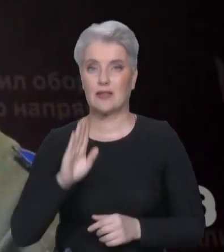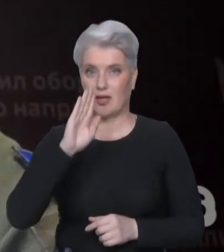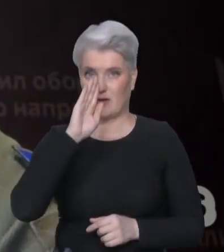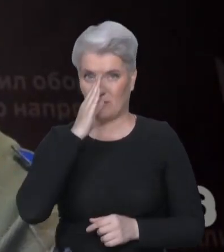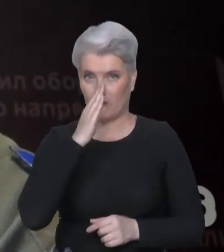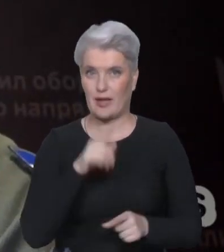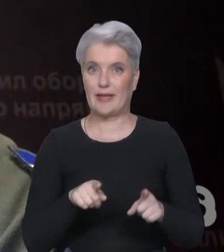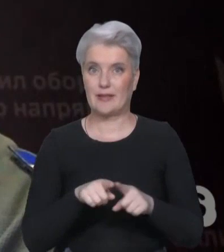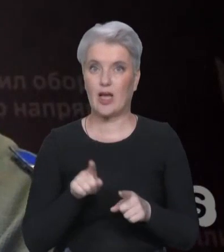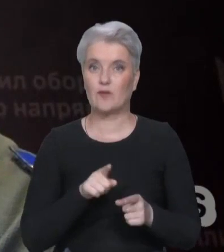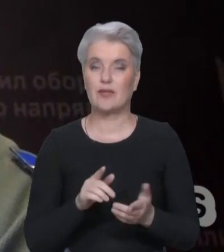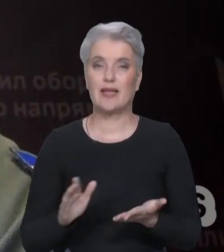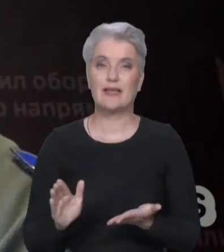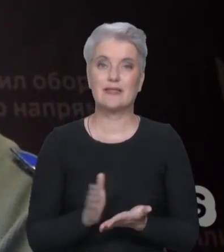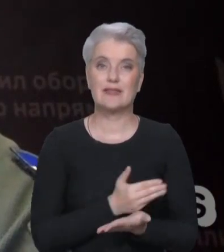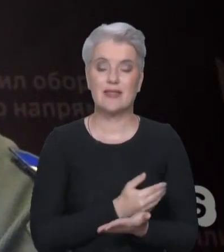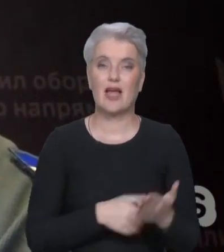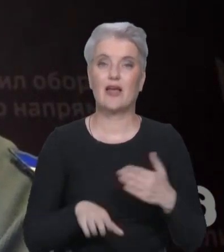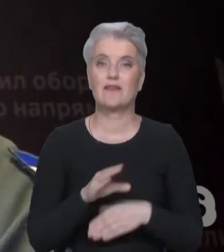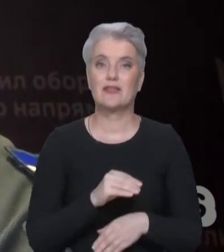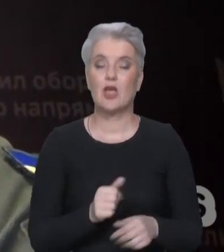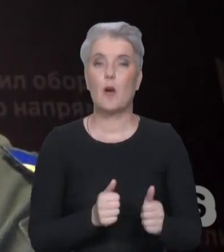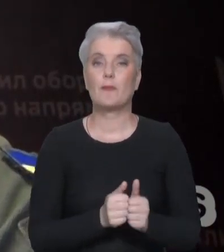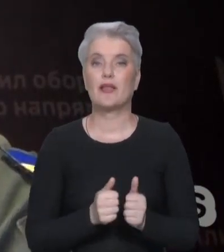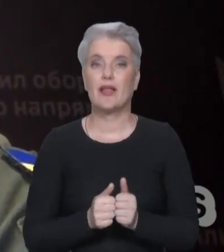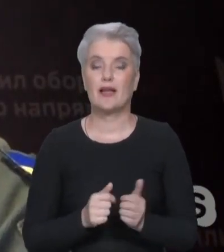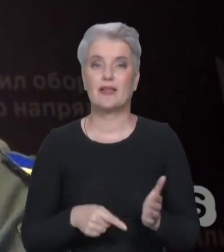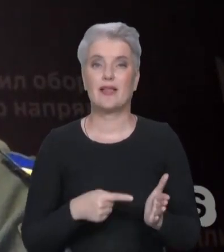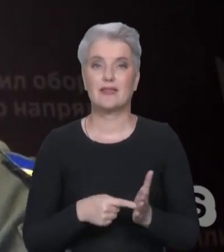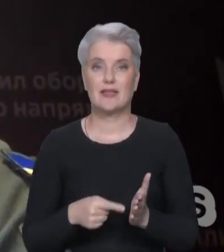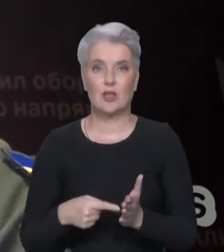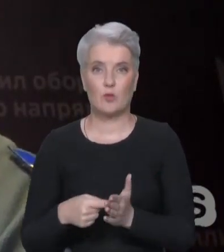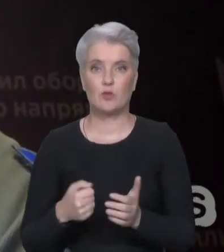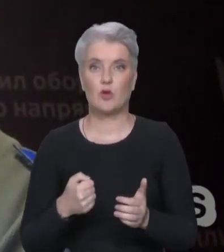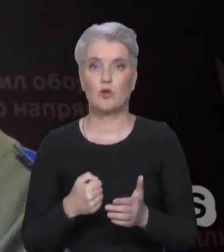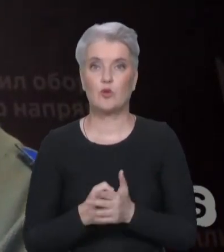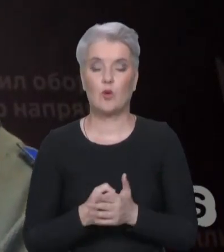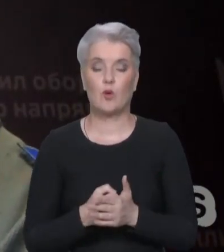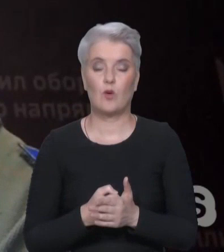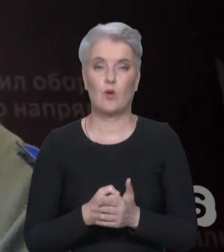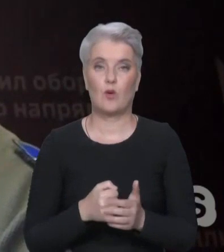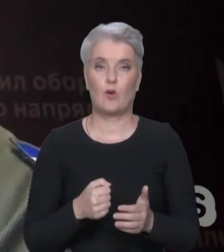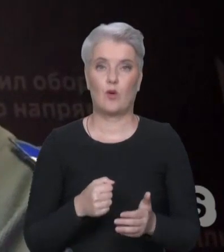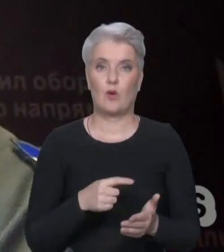що він стирає усі прилеглі населені пункти до лінії зіткнення, до лінії фронту. І